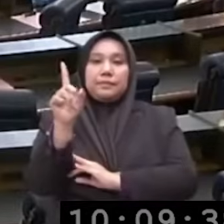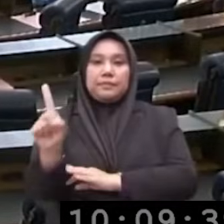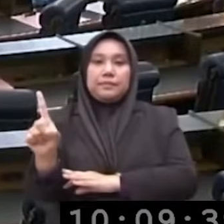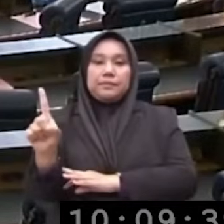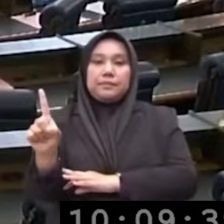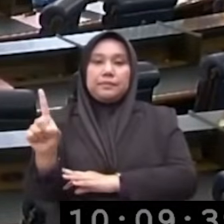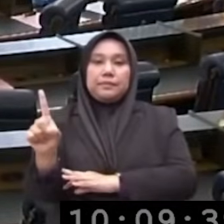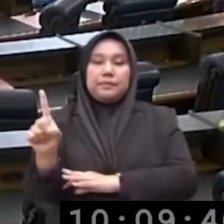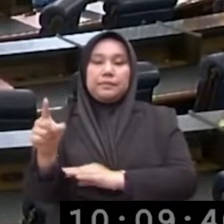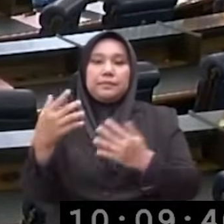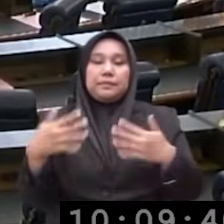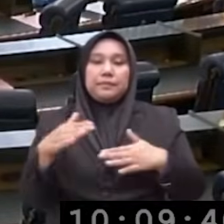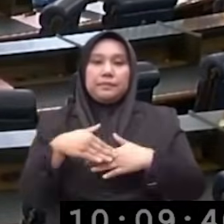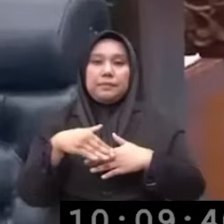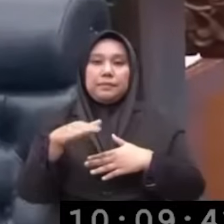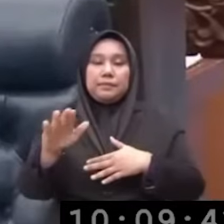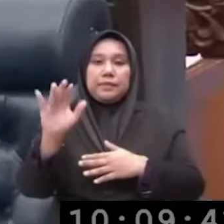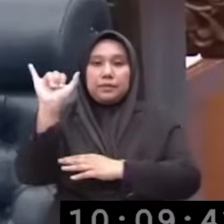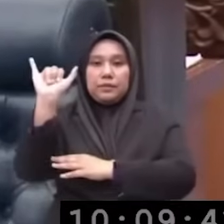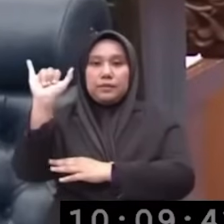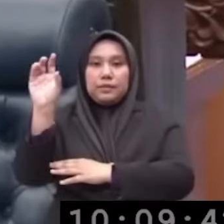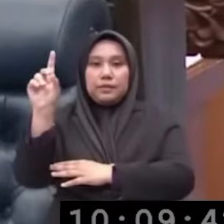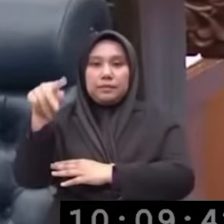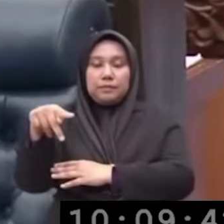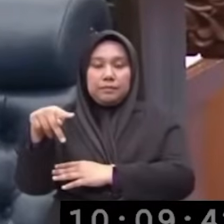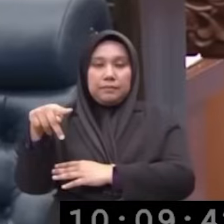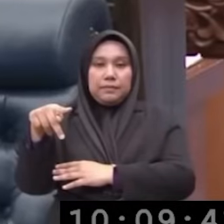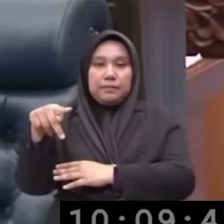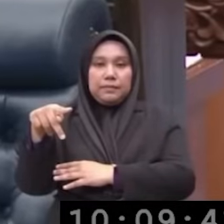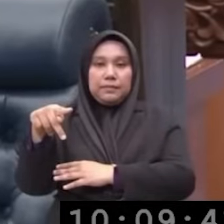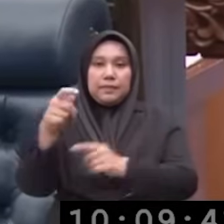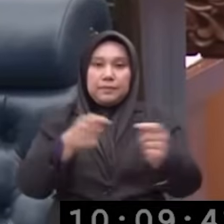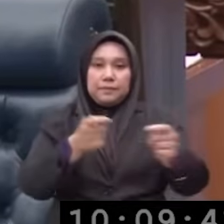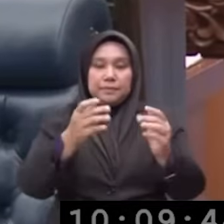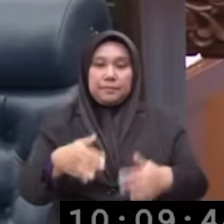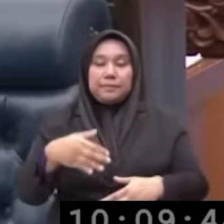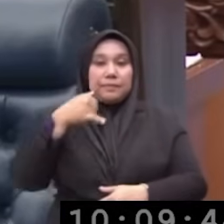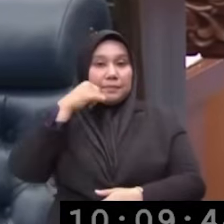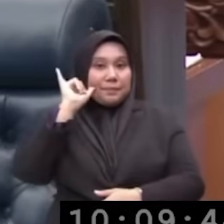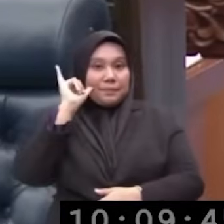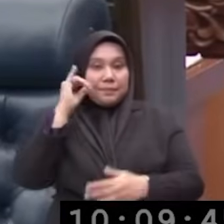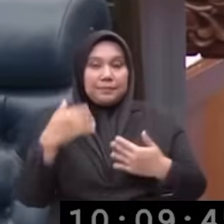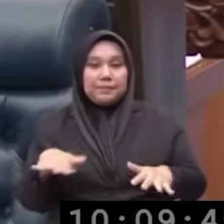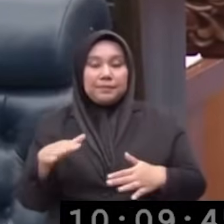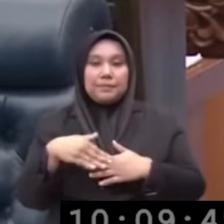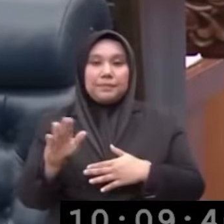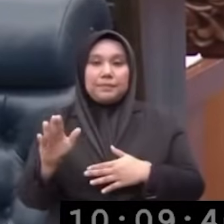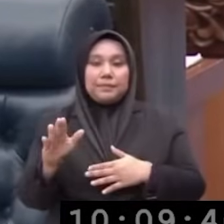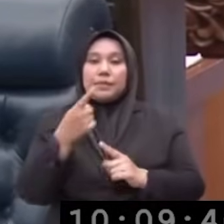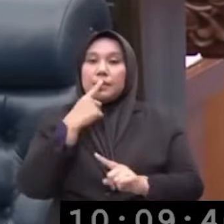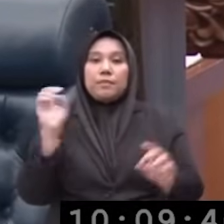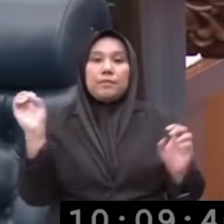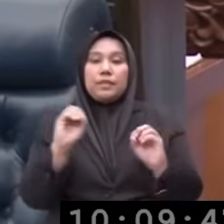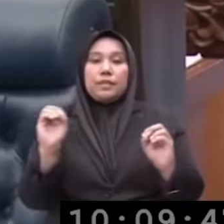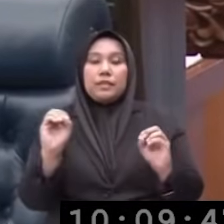saya Danta kepada yang bermak speaker semalam jadi jawabannya tidak ada Jadi saya ingin bertanya apakah